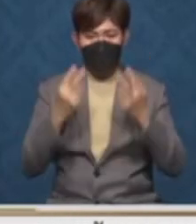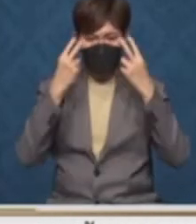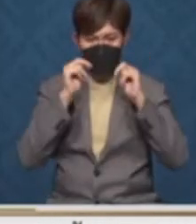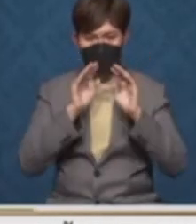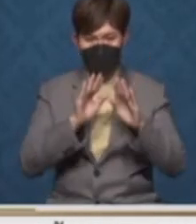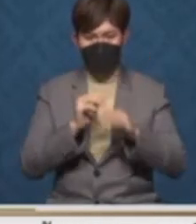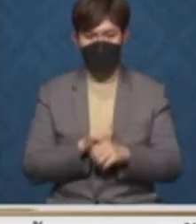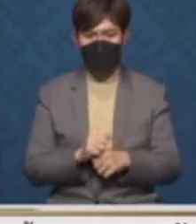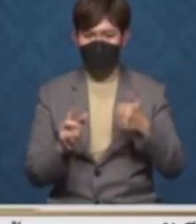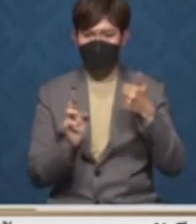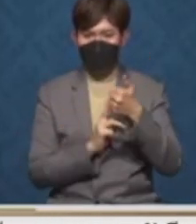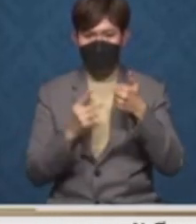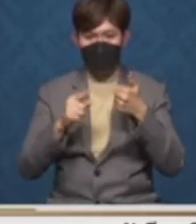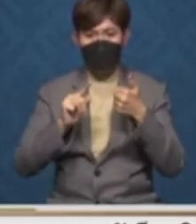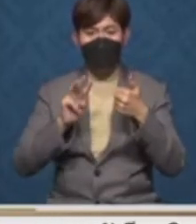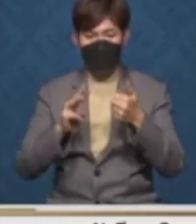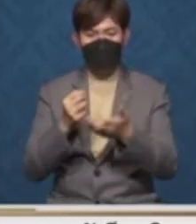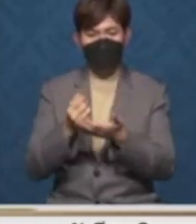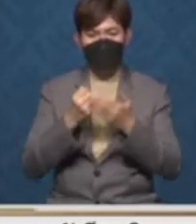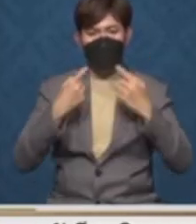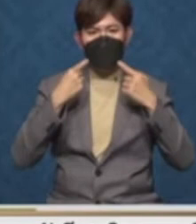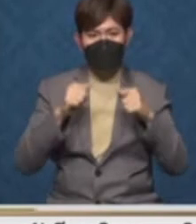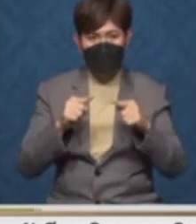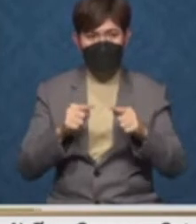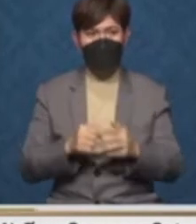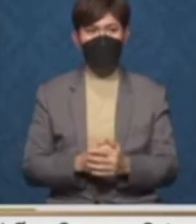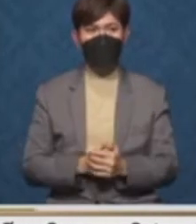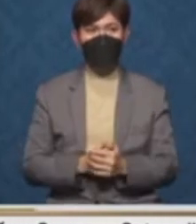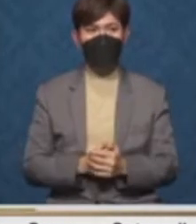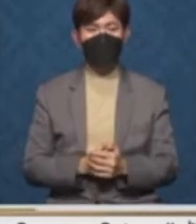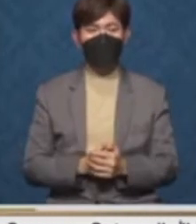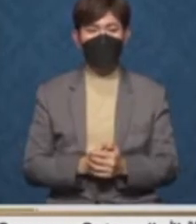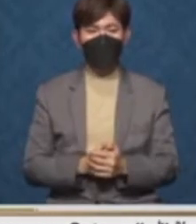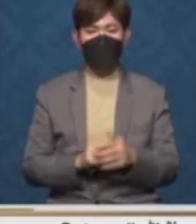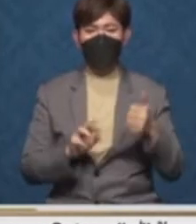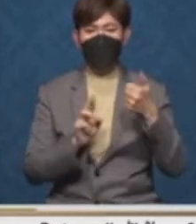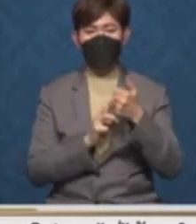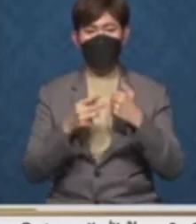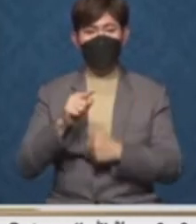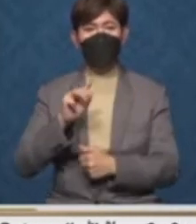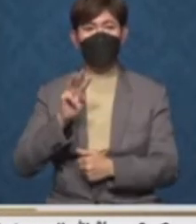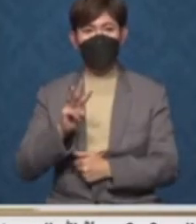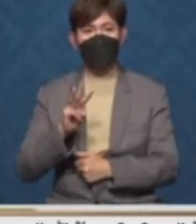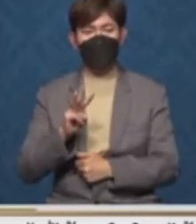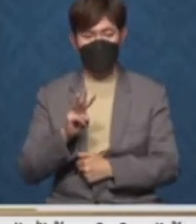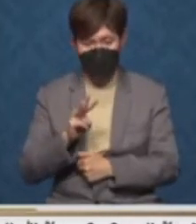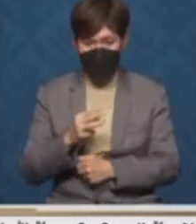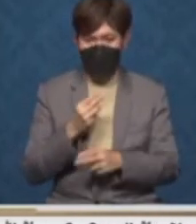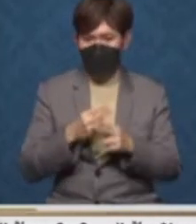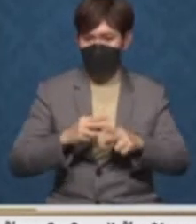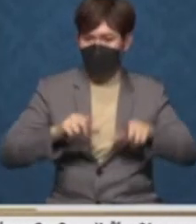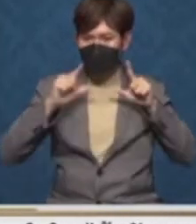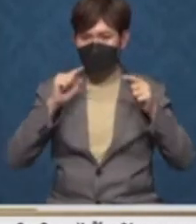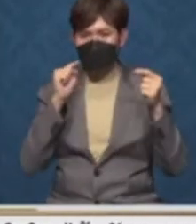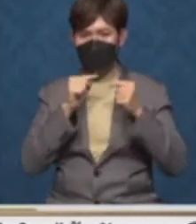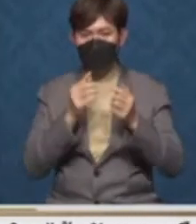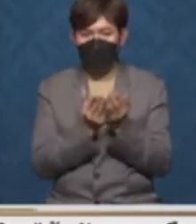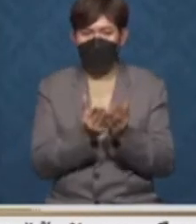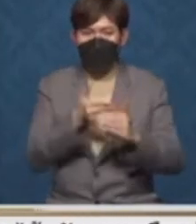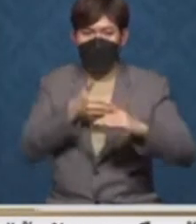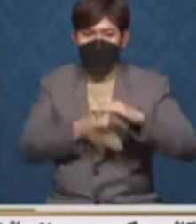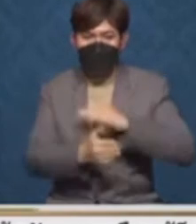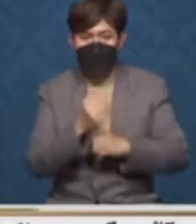ป้อมแกมาช่วยตอบหน่อยนะครับว่าลุงป้อมเนี่ยที่ไปเป็นบิดาแห่งเรือดำน้ำเนี่ยนะครับเราไปท